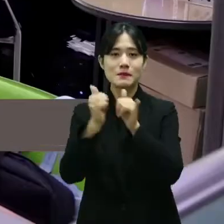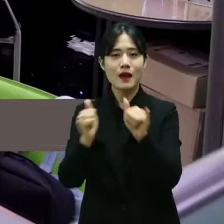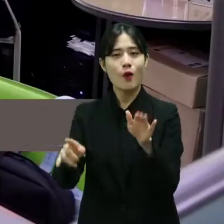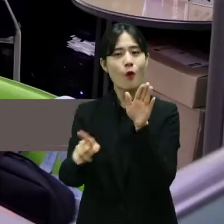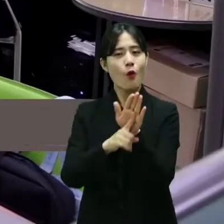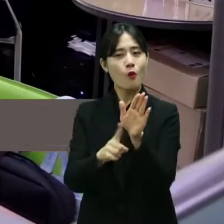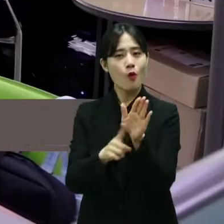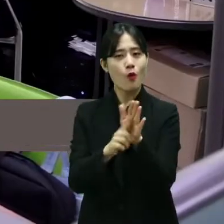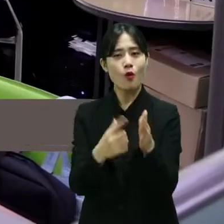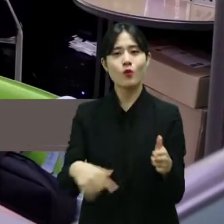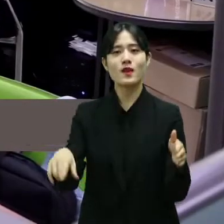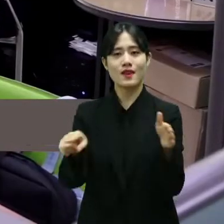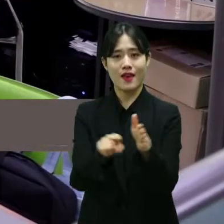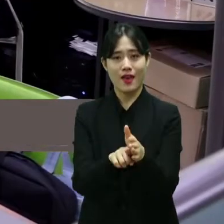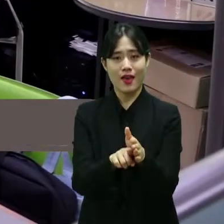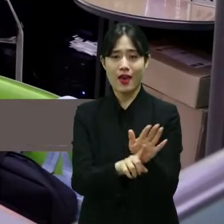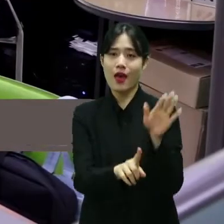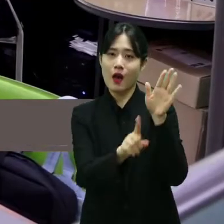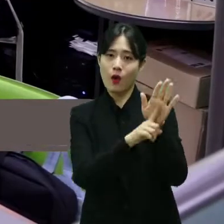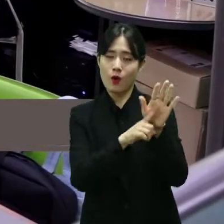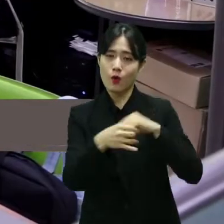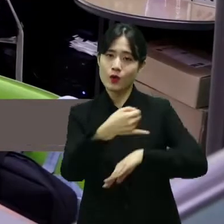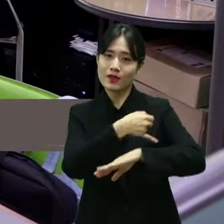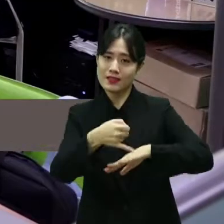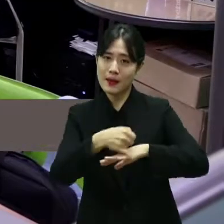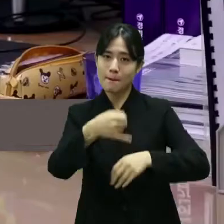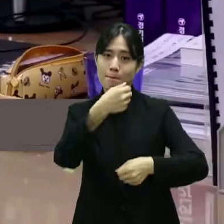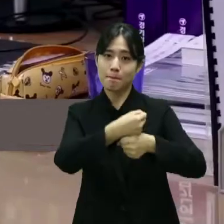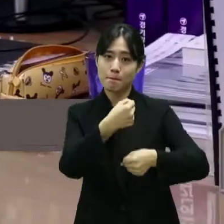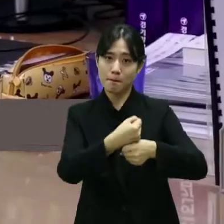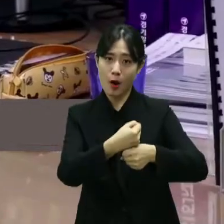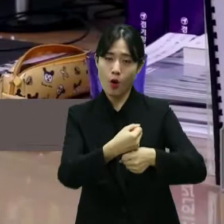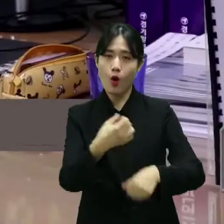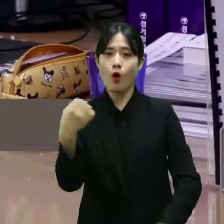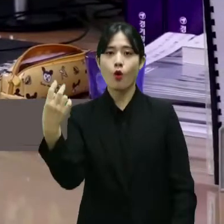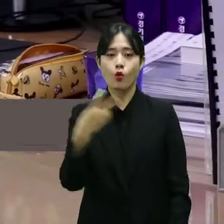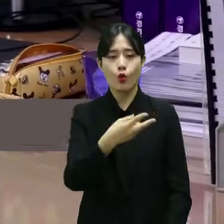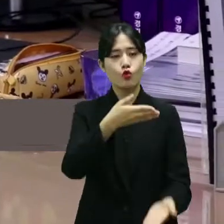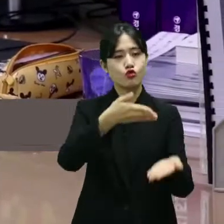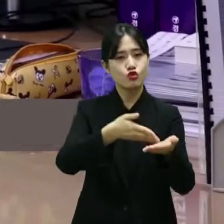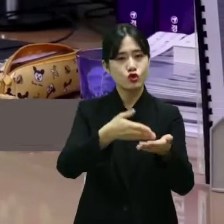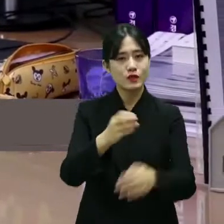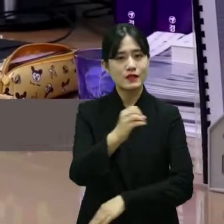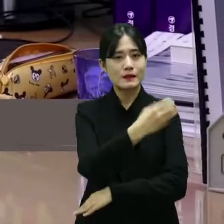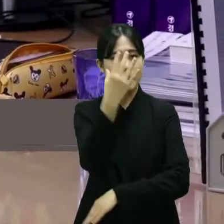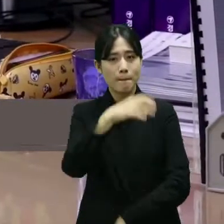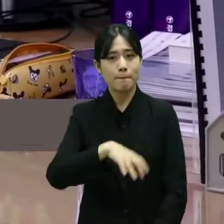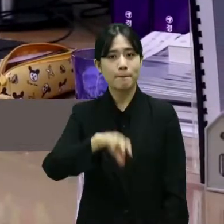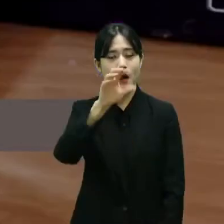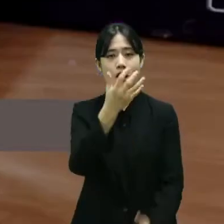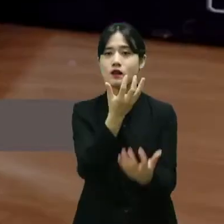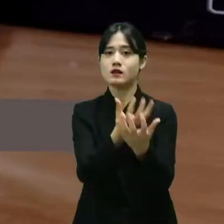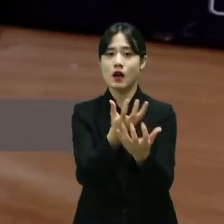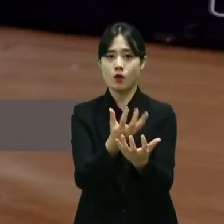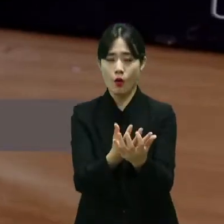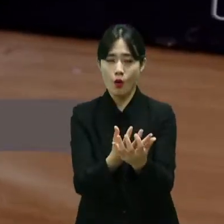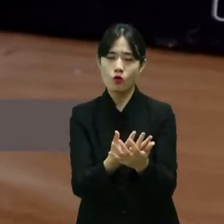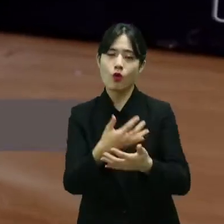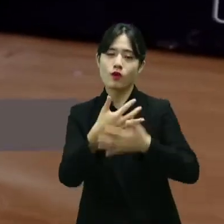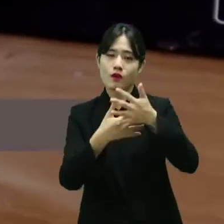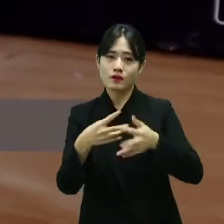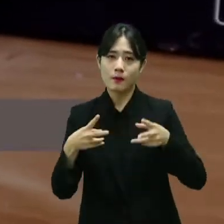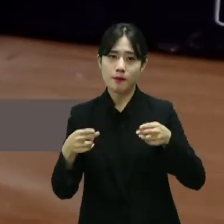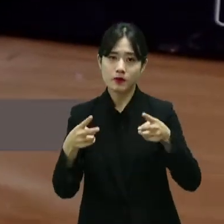시민들한테 홍보를 하는 그런 광고 시안이나 디자인 같은 걸 제작을 하기도 하고 그런 뉴스나 신문 보도에 필요한